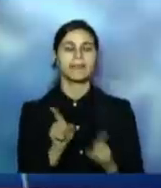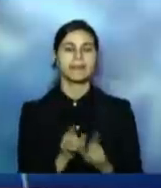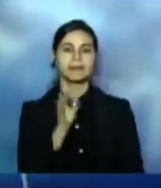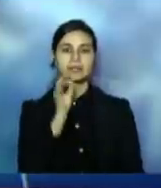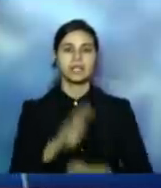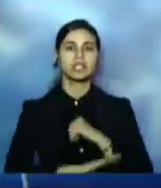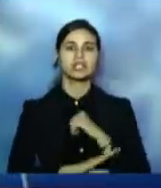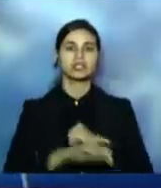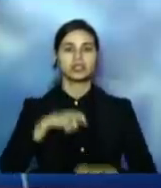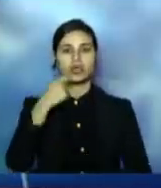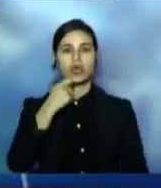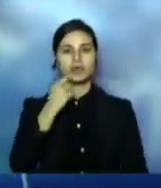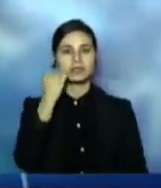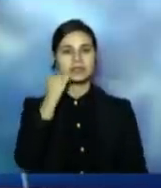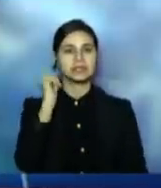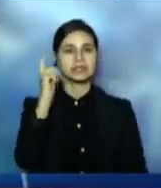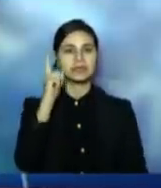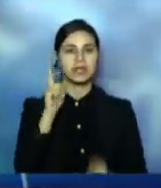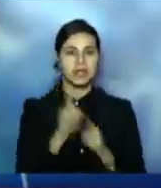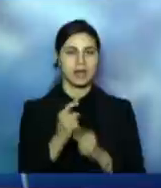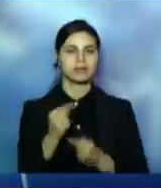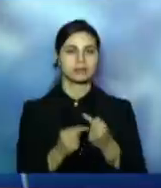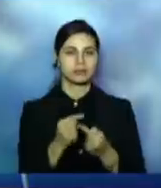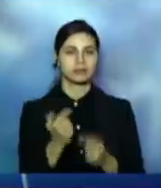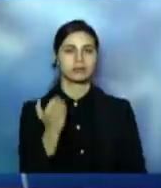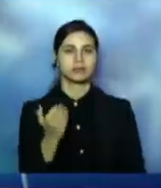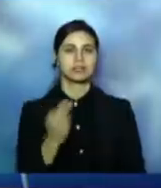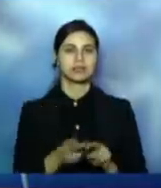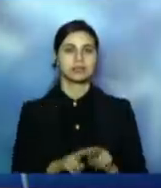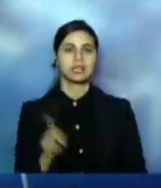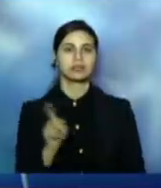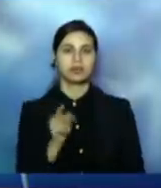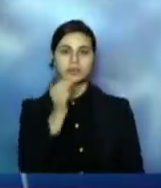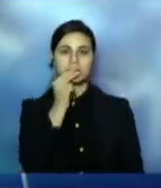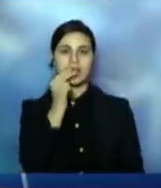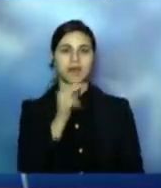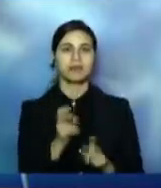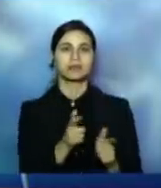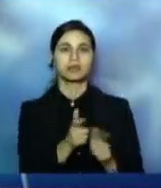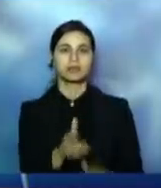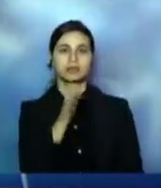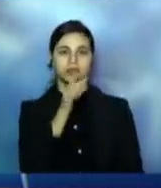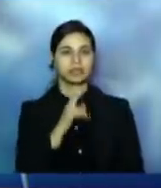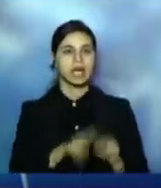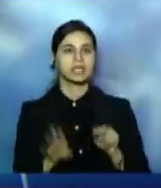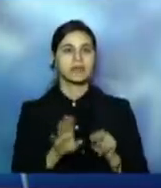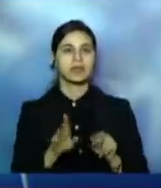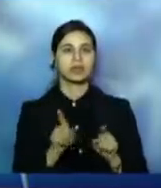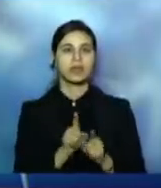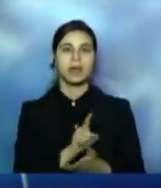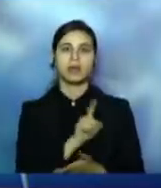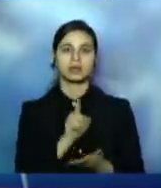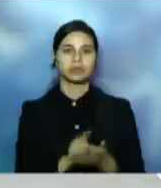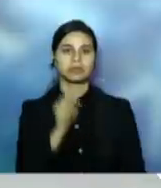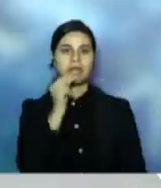გთავაზობთ ხისკოვს, მამაპაპური ადათწესების შესაბამისად, იმისათვის, რომ საკვების მომზადების დროს არ დავკარგოთ